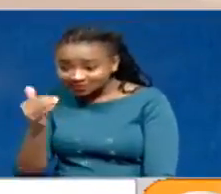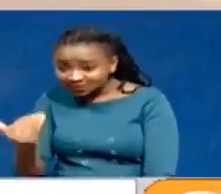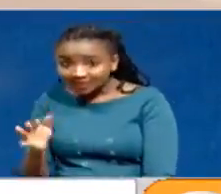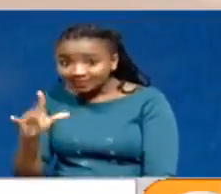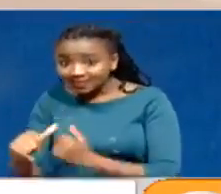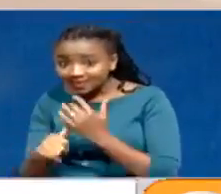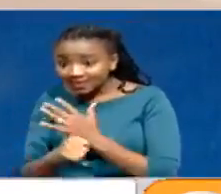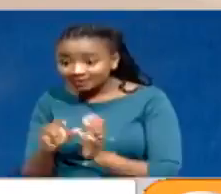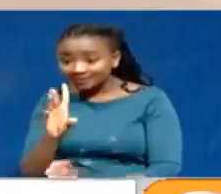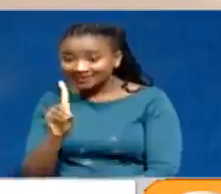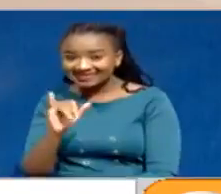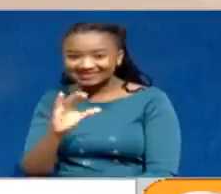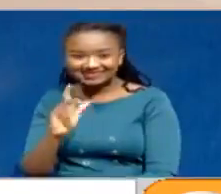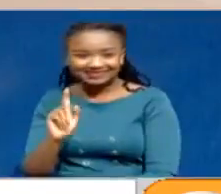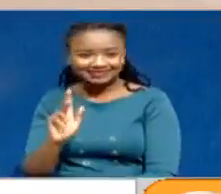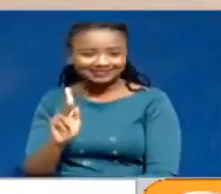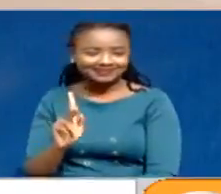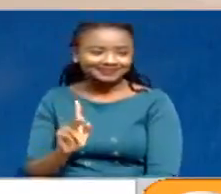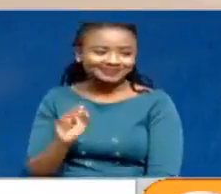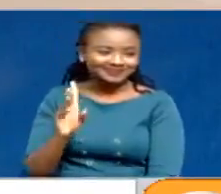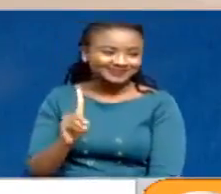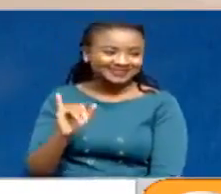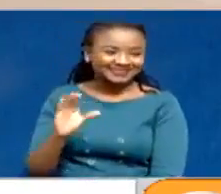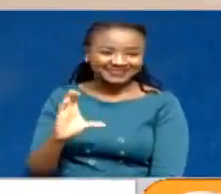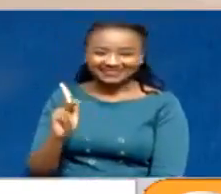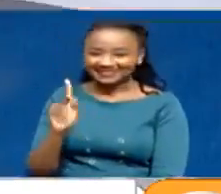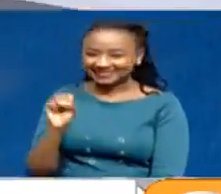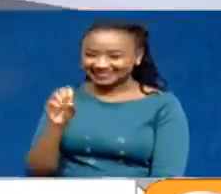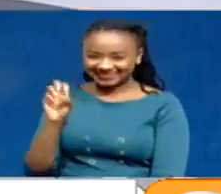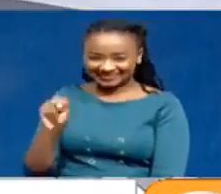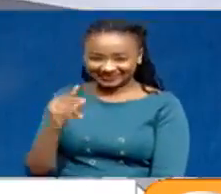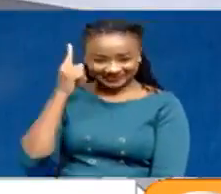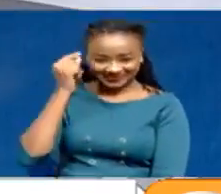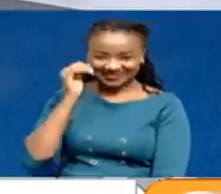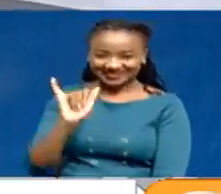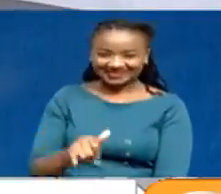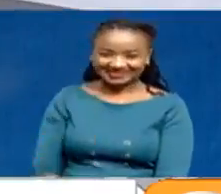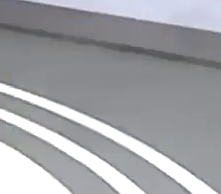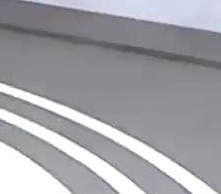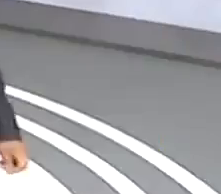Dickson twende zetu. Wakainuka wakaondoka. Wewe atafakari hapo.